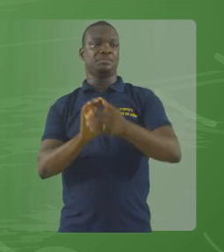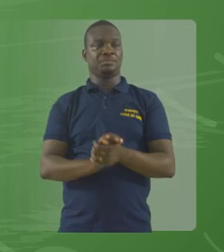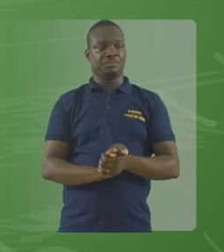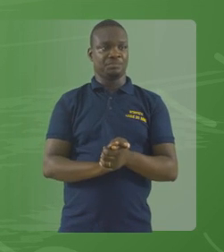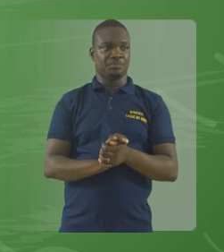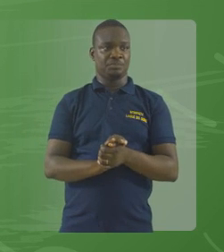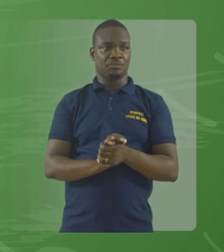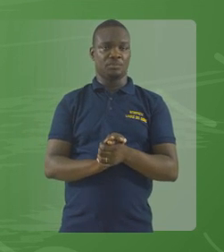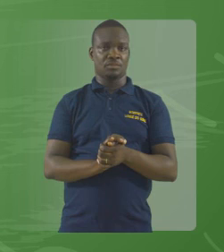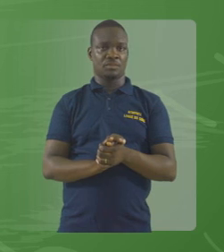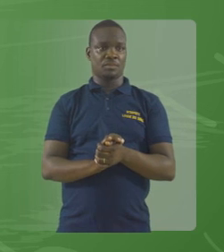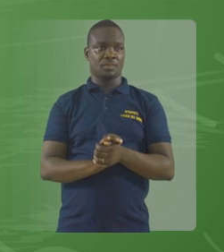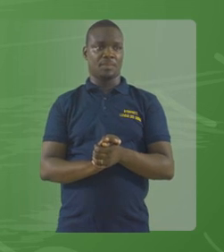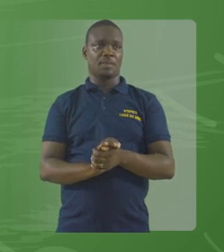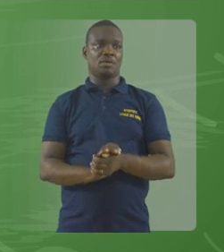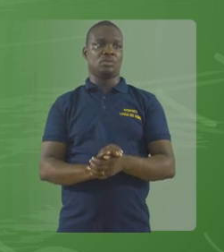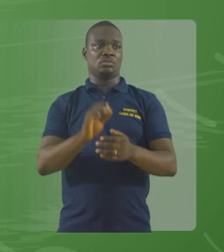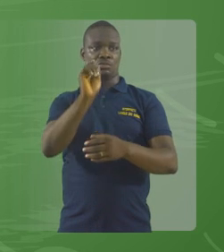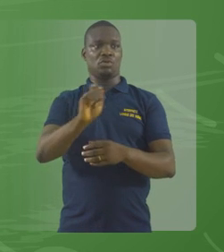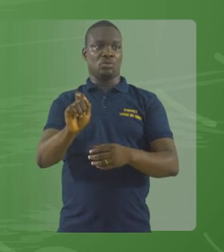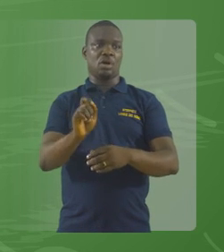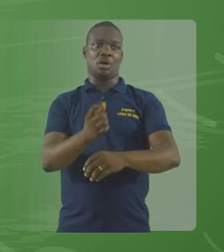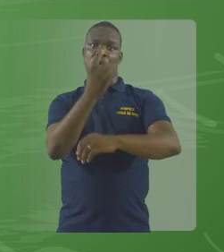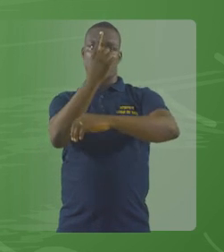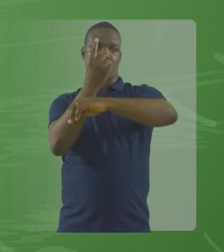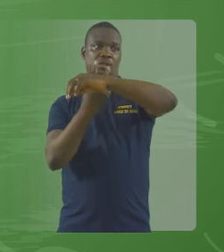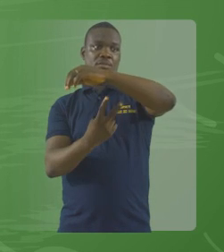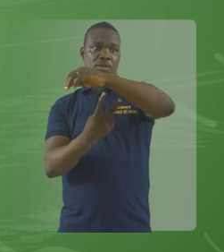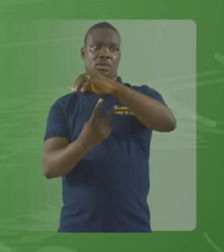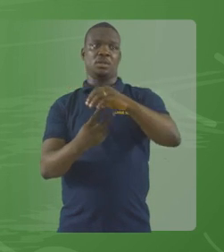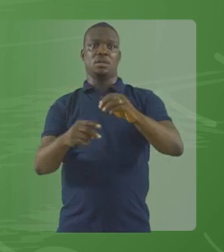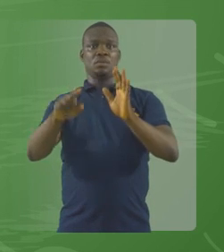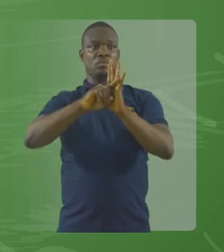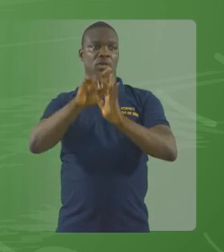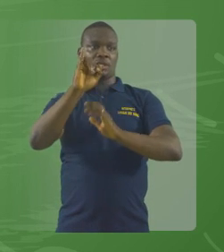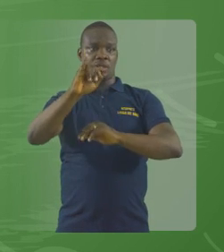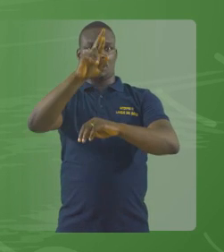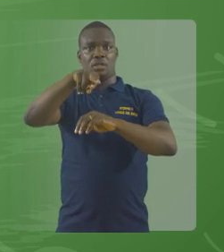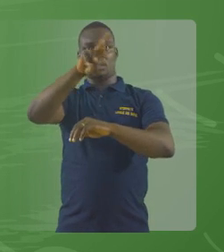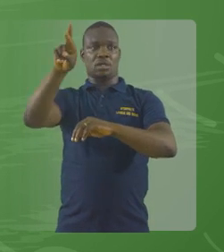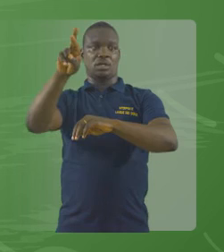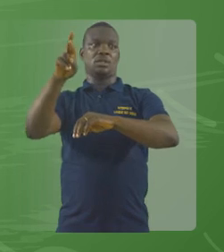B, 1 demi moins I racine de 3 sur 2,